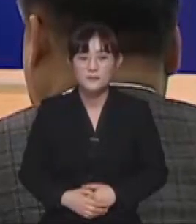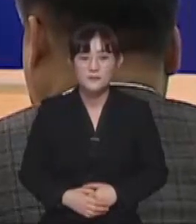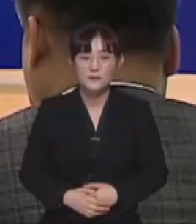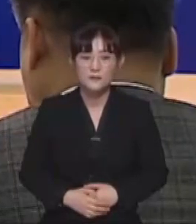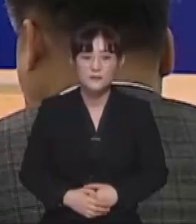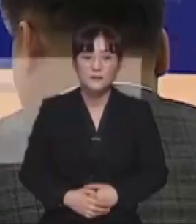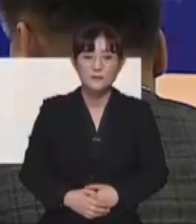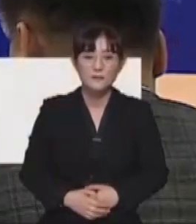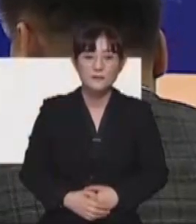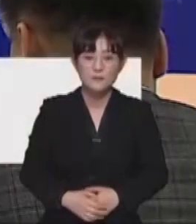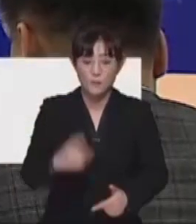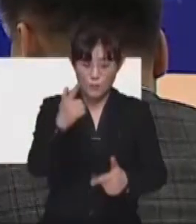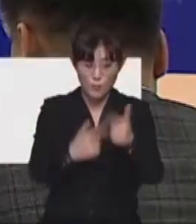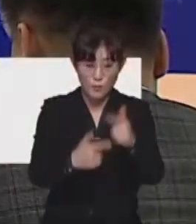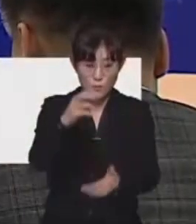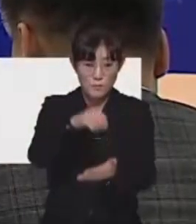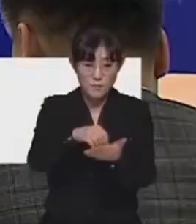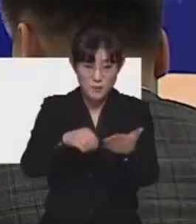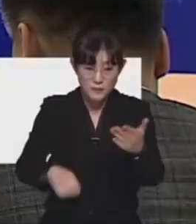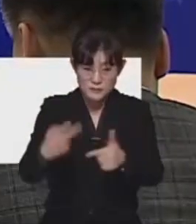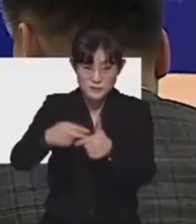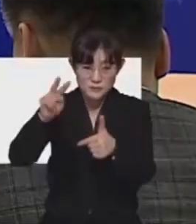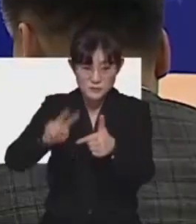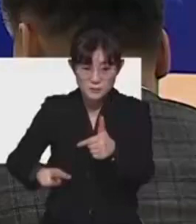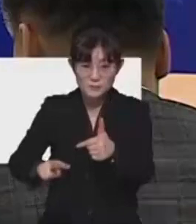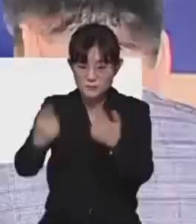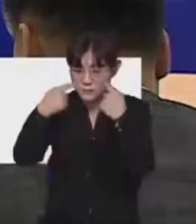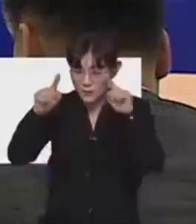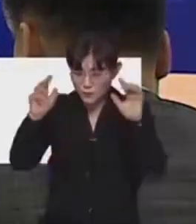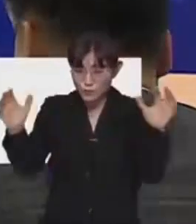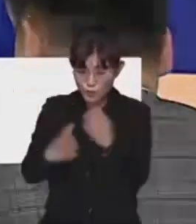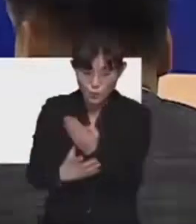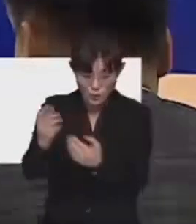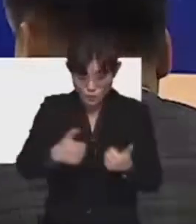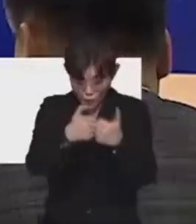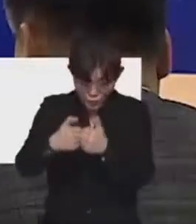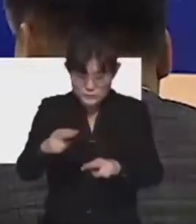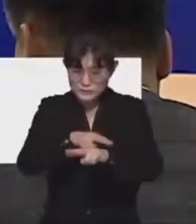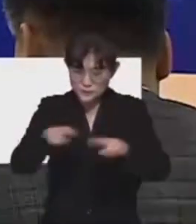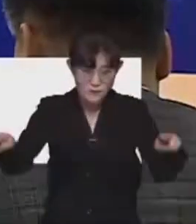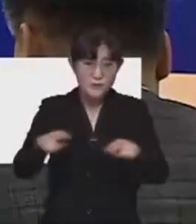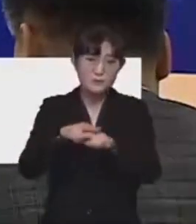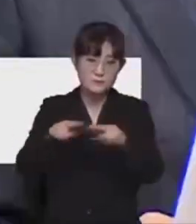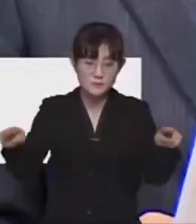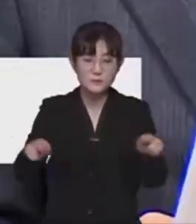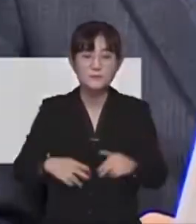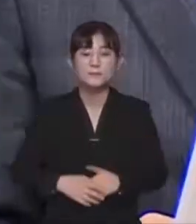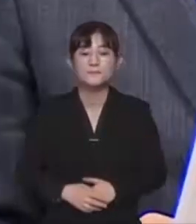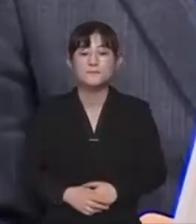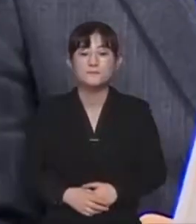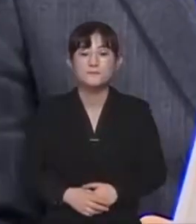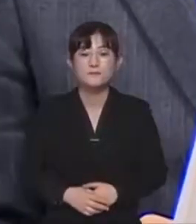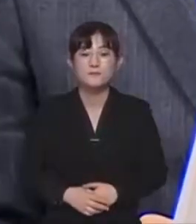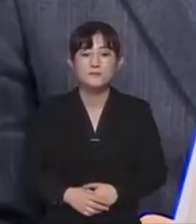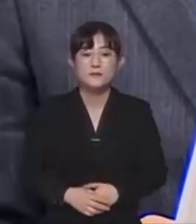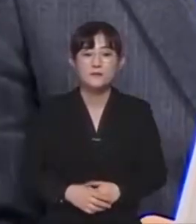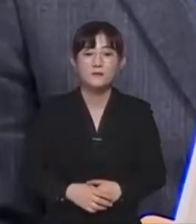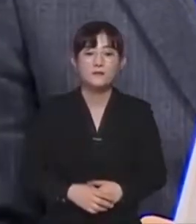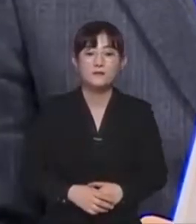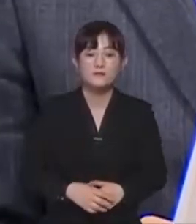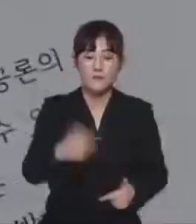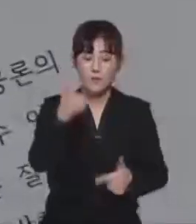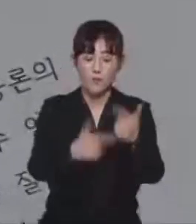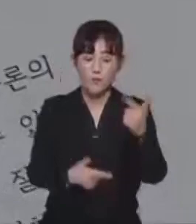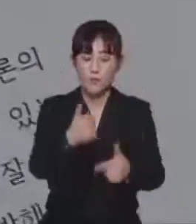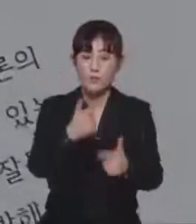목포를 배제하는 인천대와 통합론이 즉각 처리하라! 처리하라! 처리하라! 처리하라! 목포를 지역구로